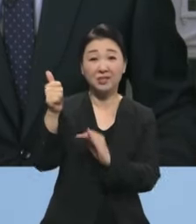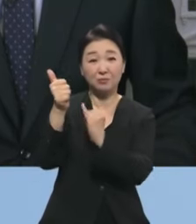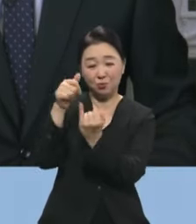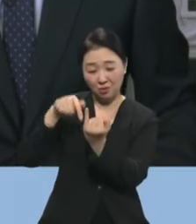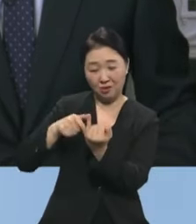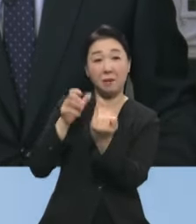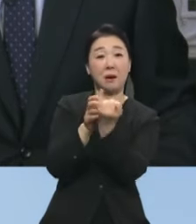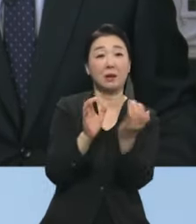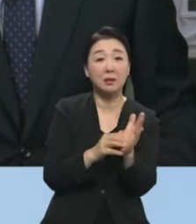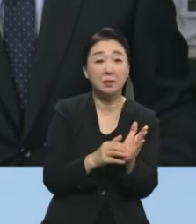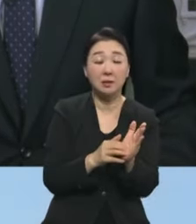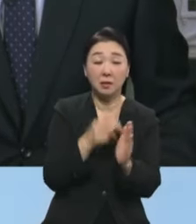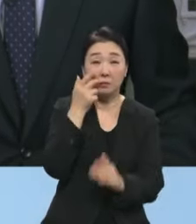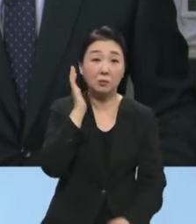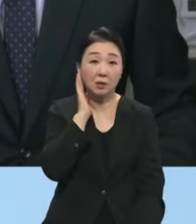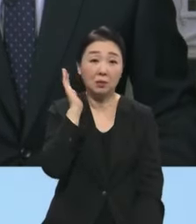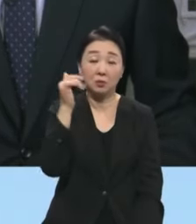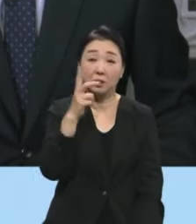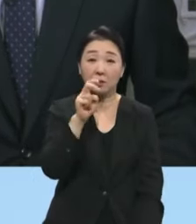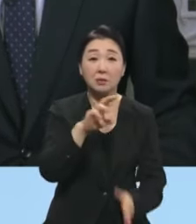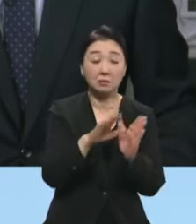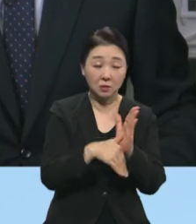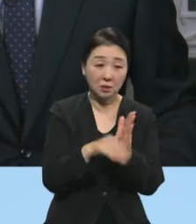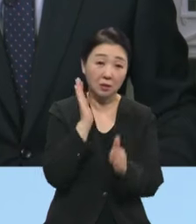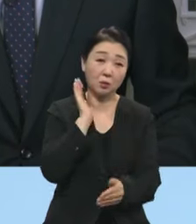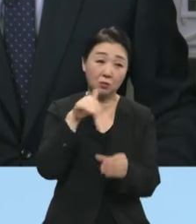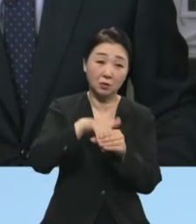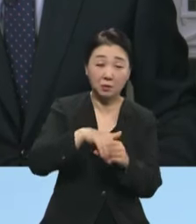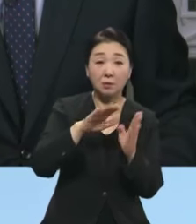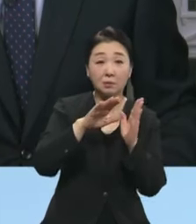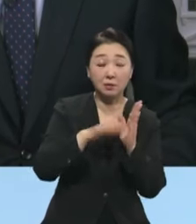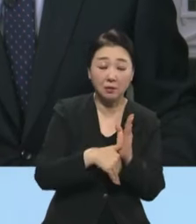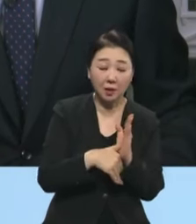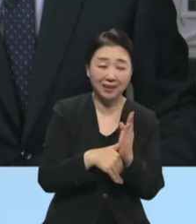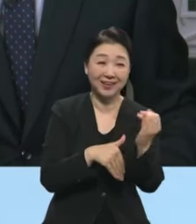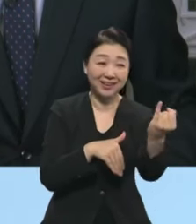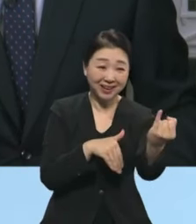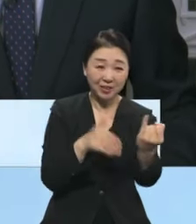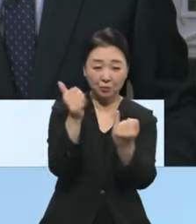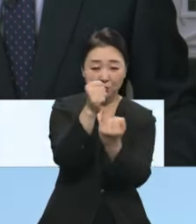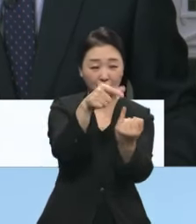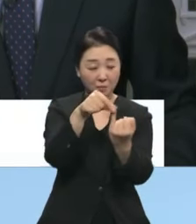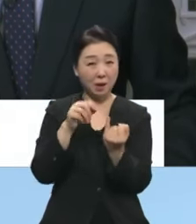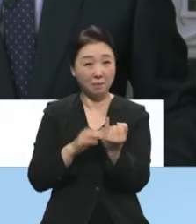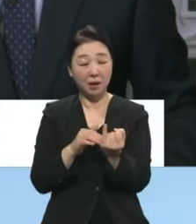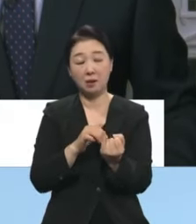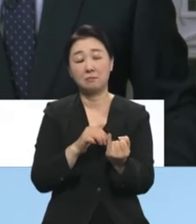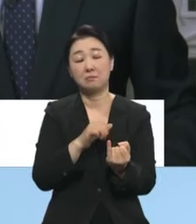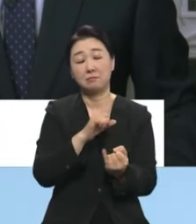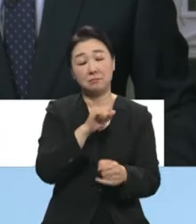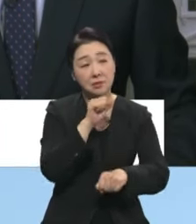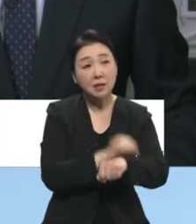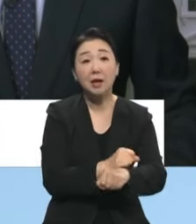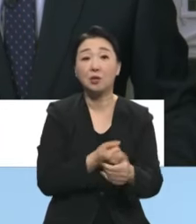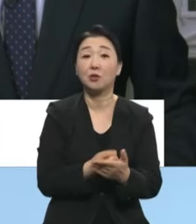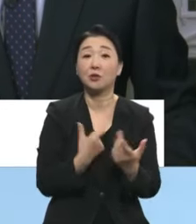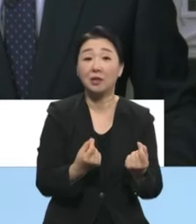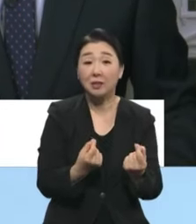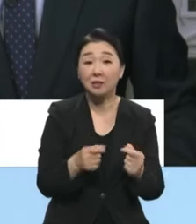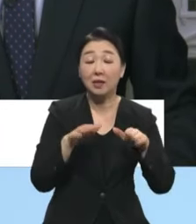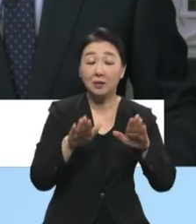부통령이었습니다. 바이든 대통령은 2020년 대선 당시 해리스를 부통령으로 지명한 게 최고의 결정이었다면서 이번에